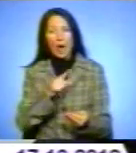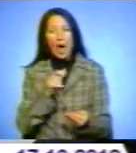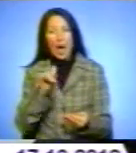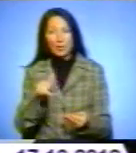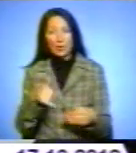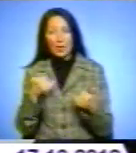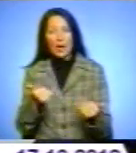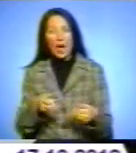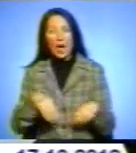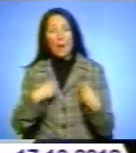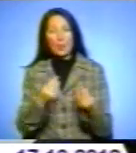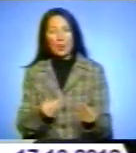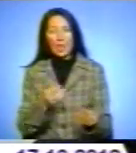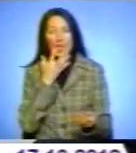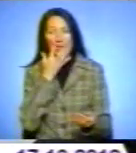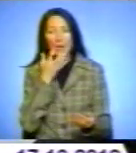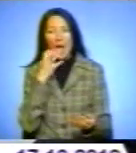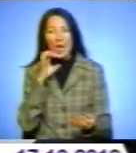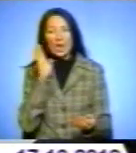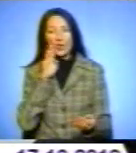подачі тепла і гарячої води для населення.